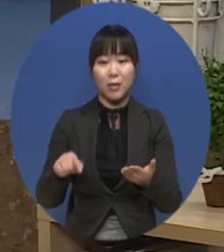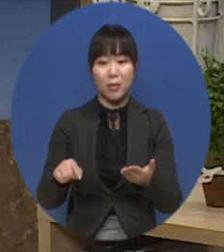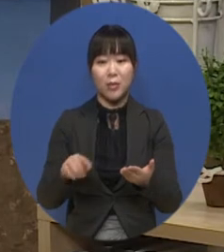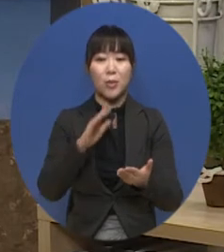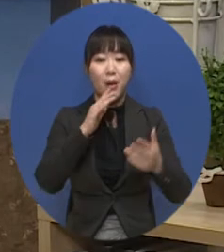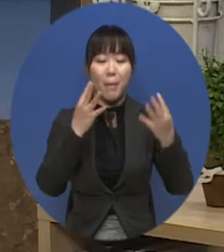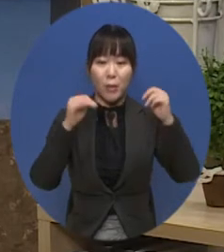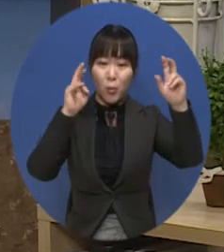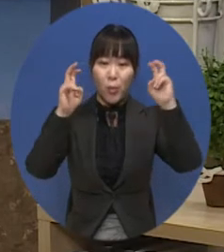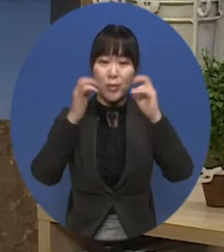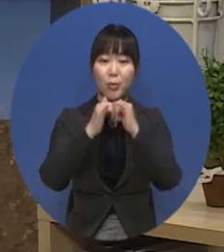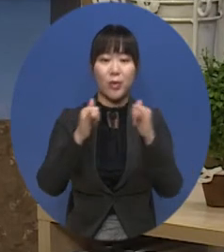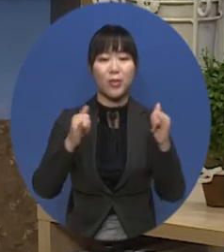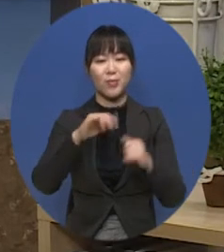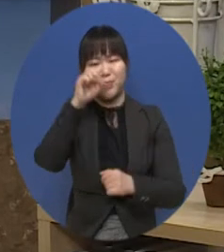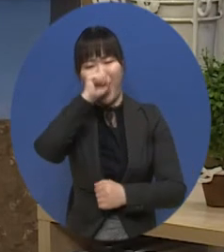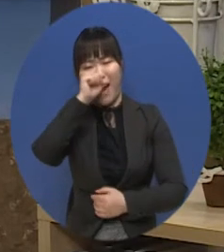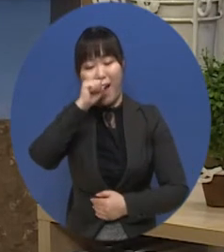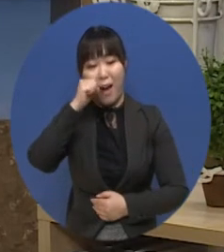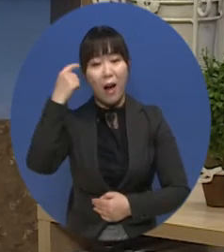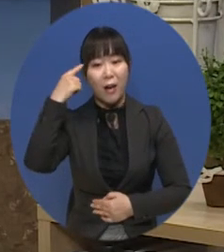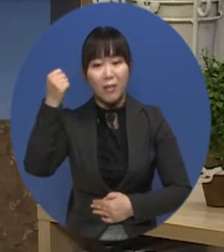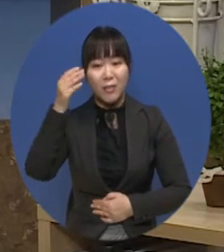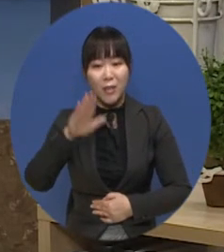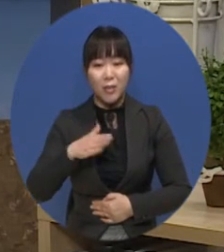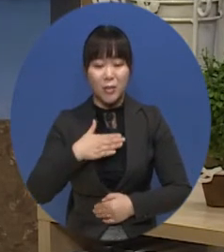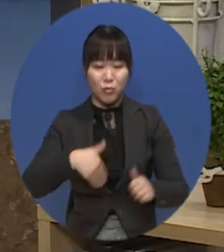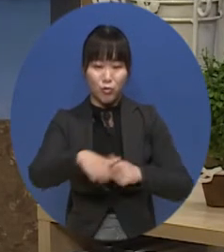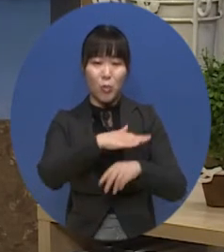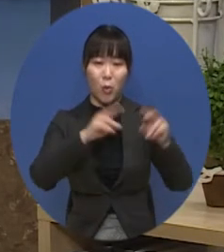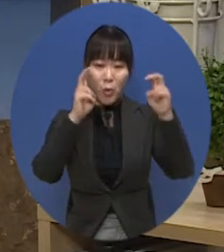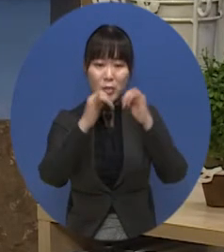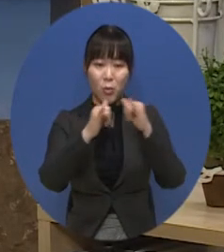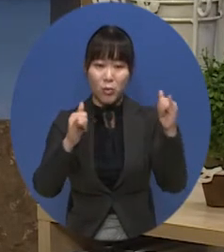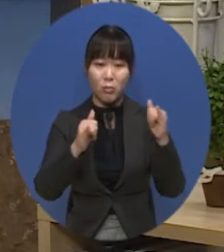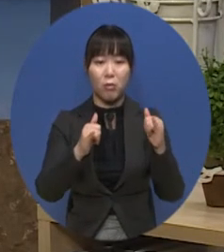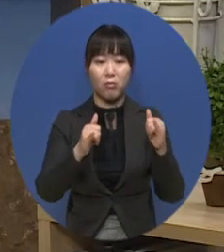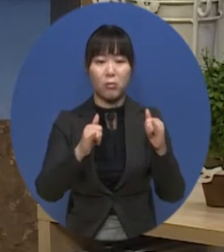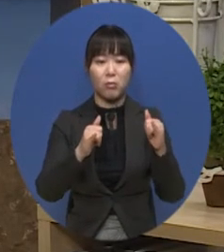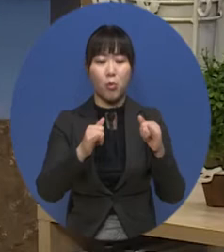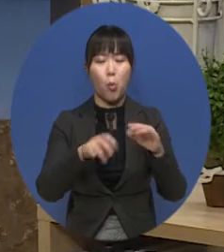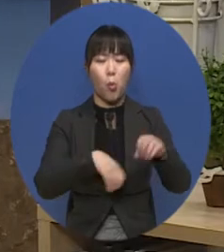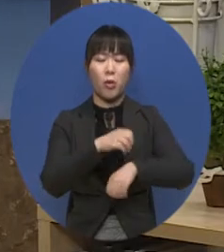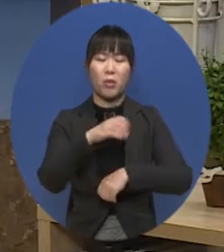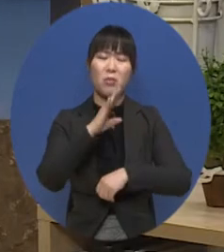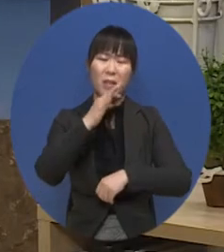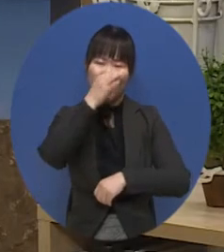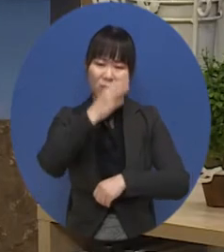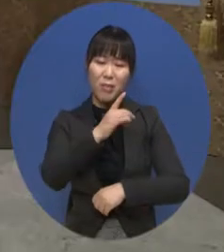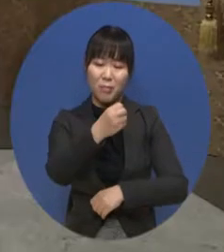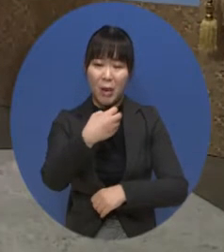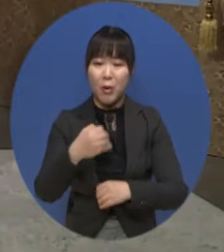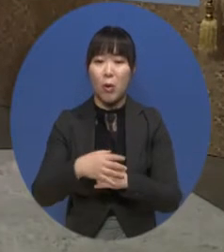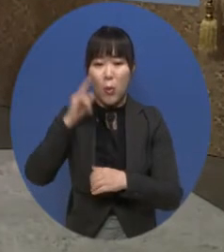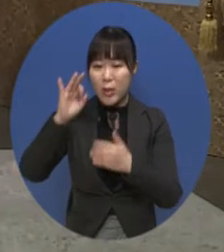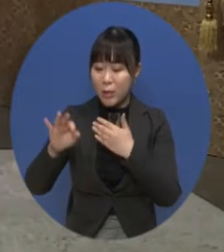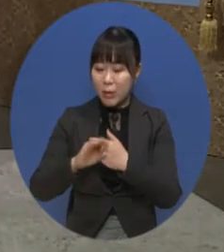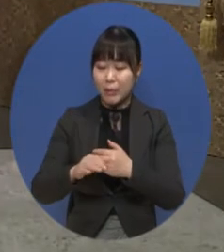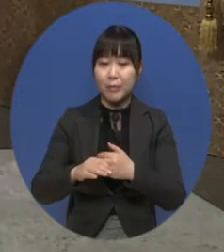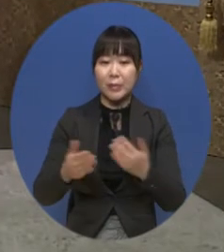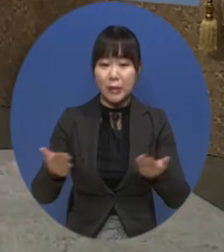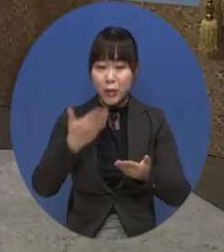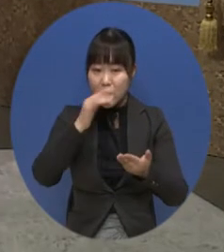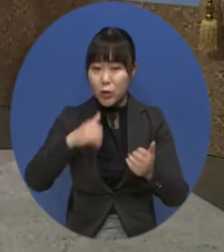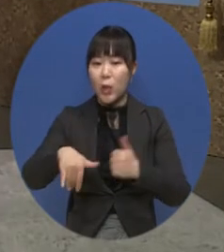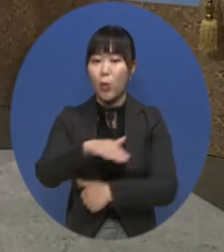많은 회사원분들이 좀 좋아할 거라고 생각을 했는데 제 주변에 있는 회사원분들도 오히려 더 힘들다고 하긴 하더라고요. 맞아요. 왜냐하면 근무할 수